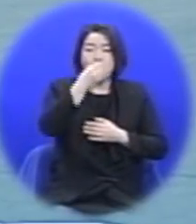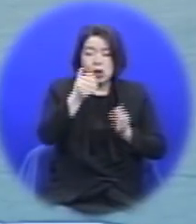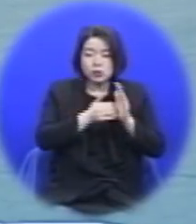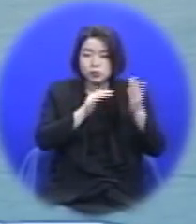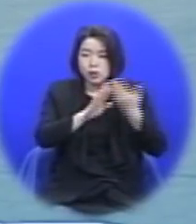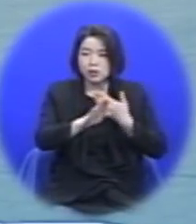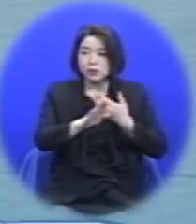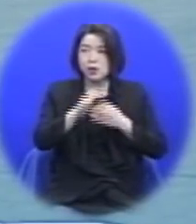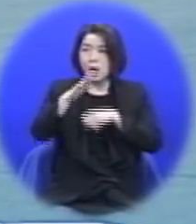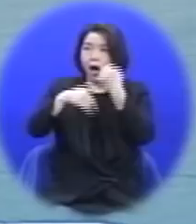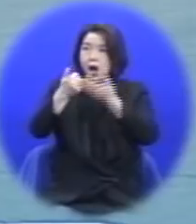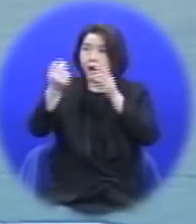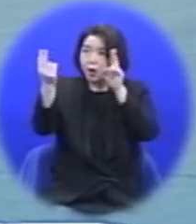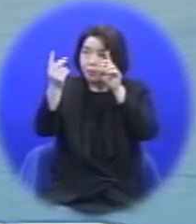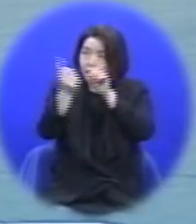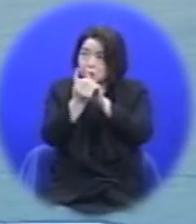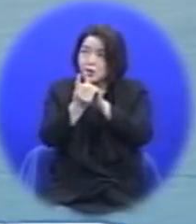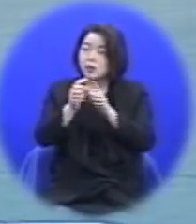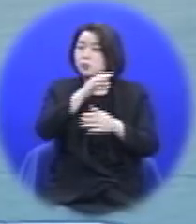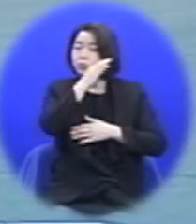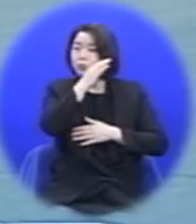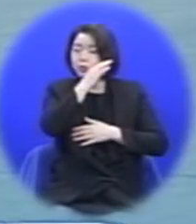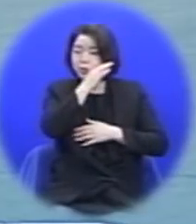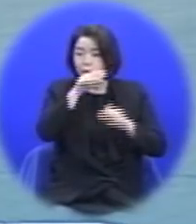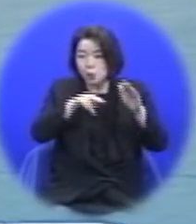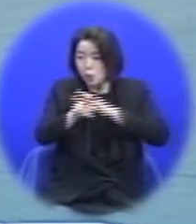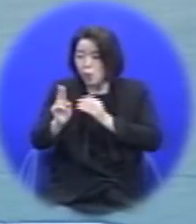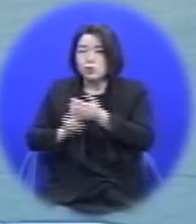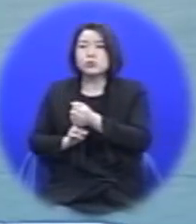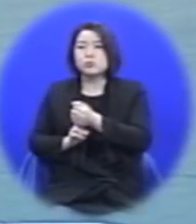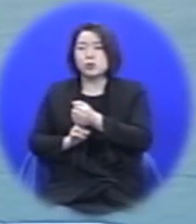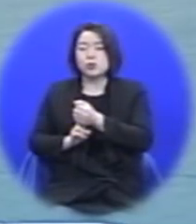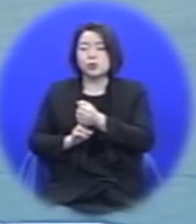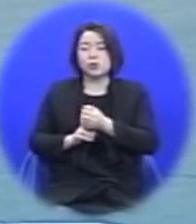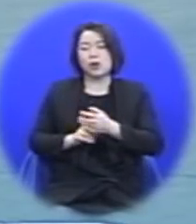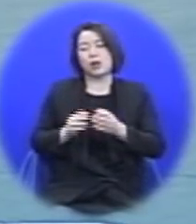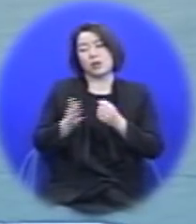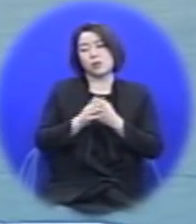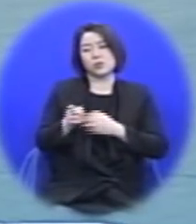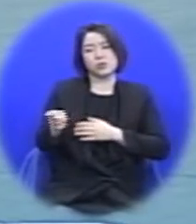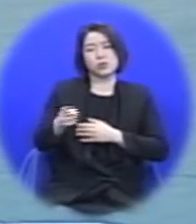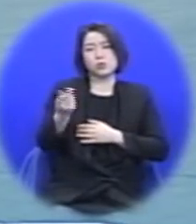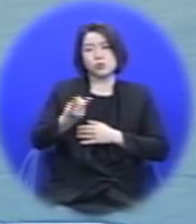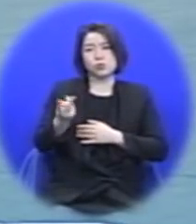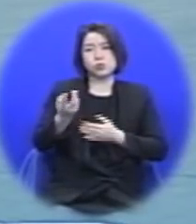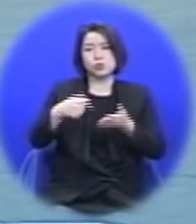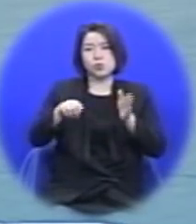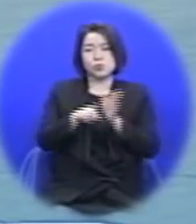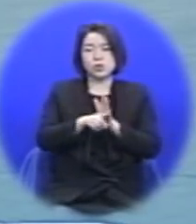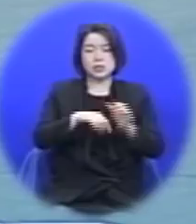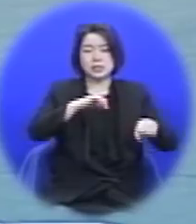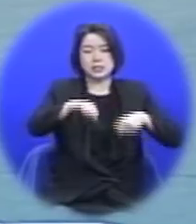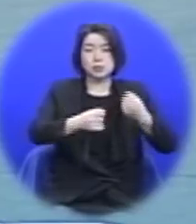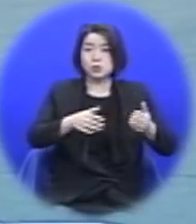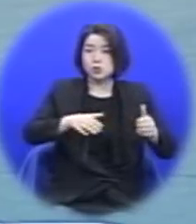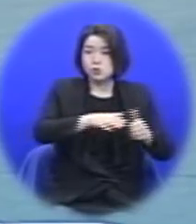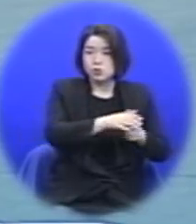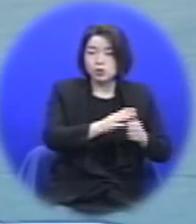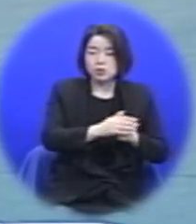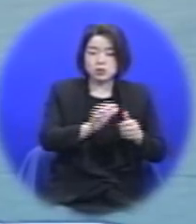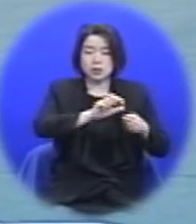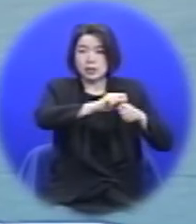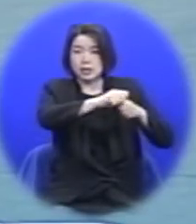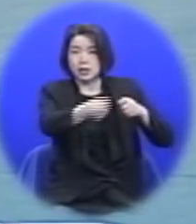숨었습니다. 하나님께서 그 아담과 하와를 위해서 짐승을 죽여서 그 가죽을 벗기고 그리고는 옷을